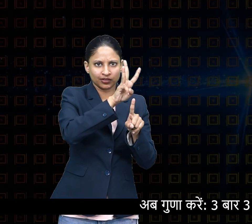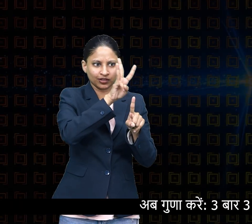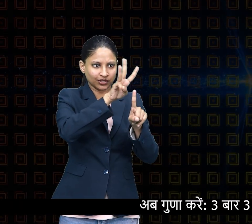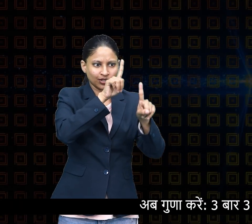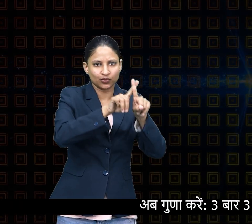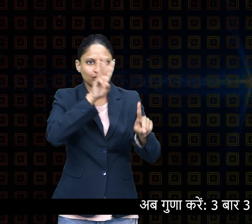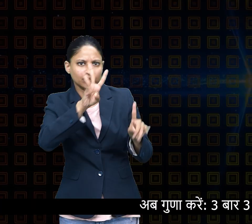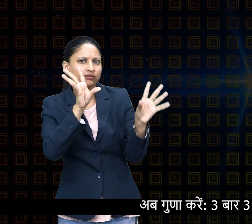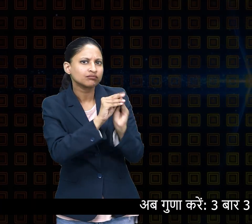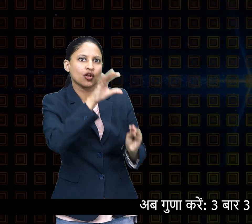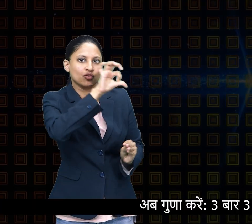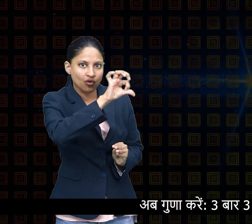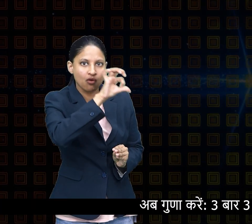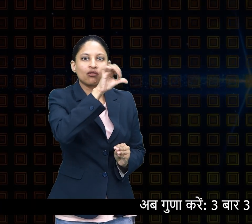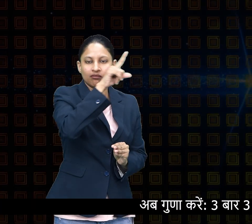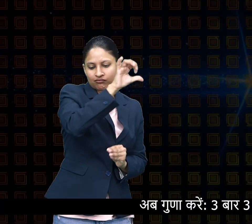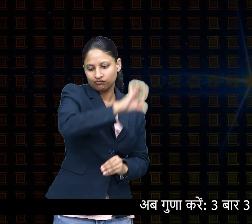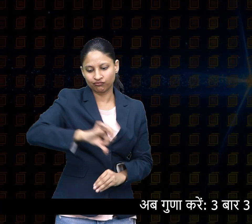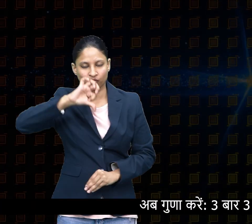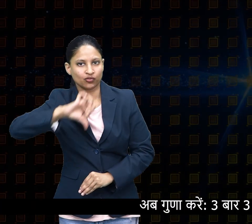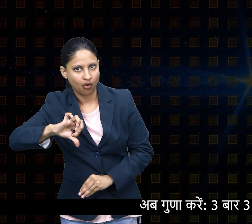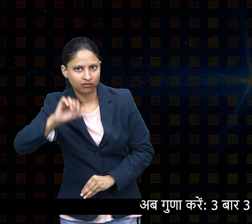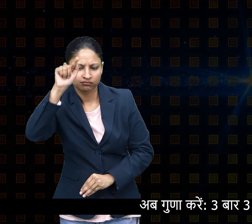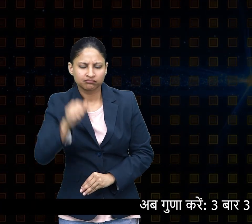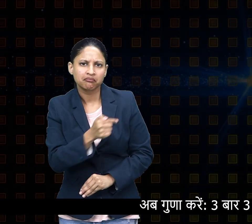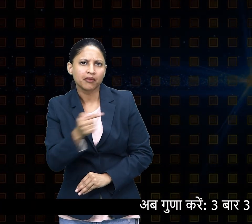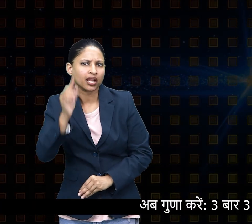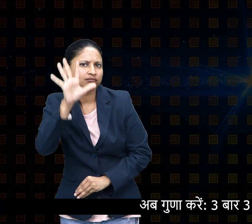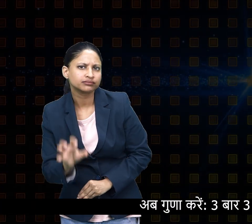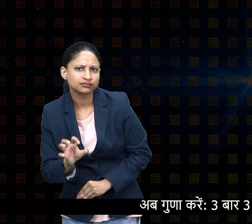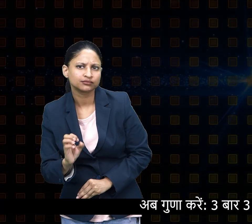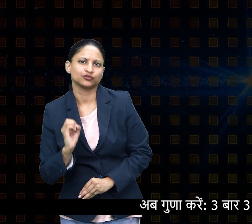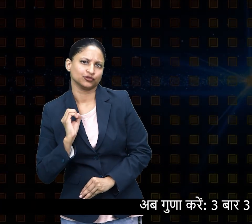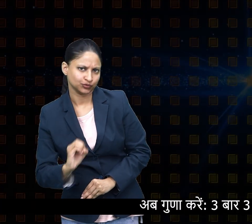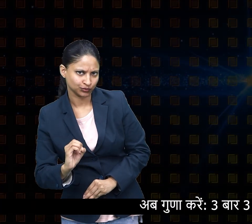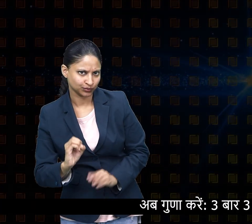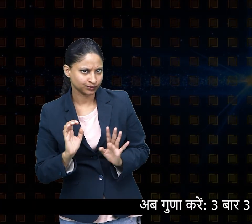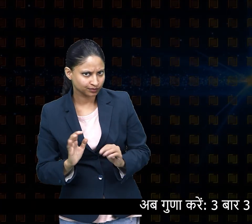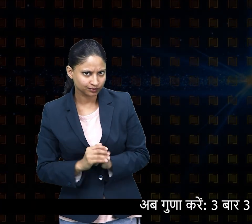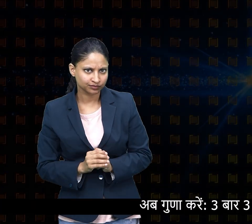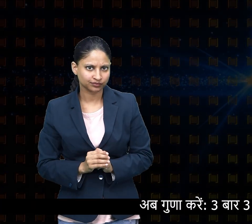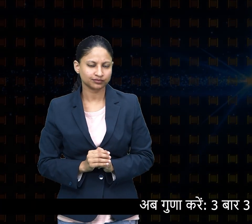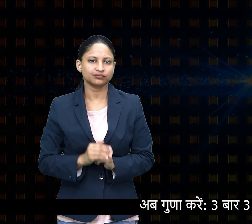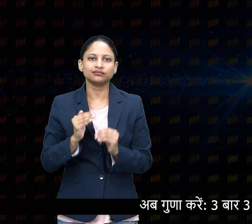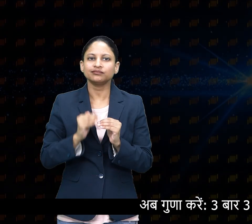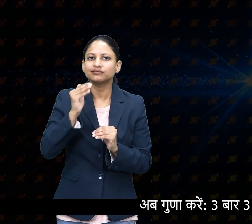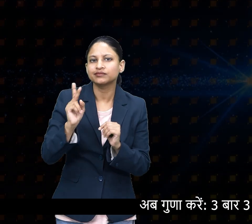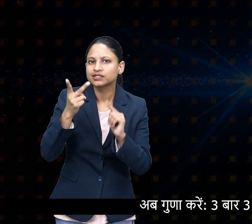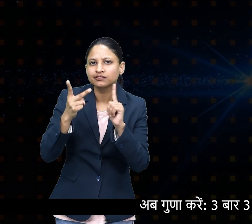अब गुणा करें। 3 बार 3 बराबर 9। घटाएं, 9 घटा 9 बराबर 0।